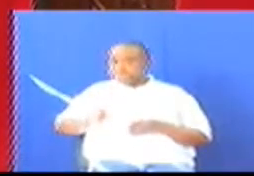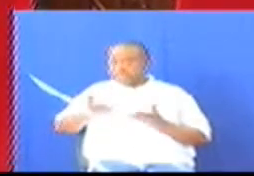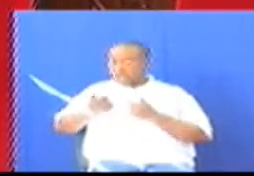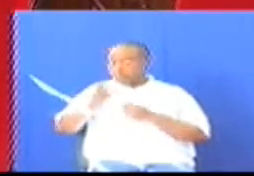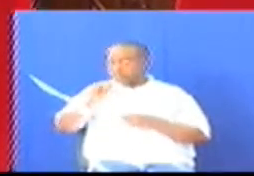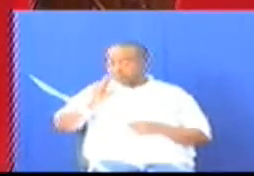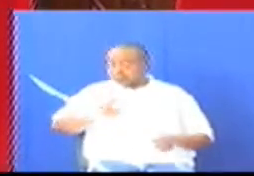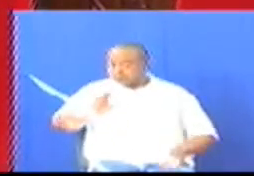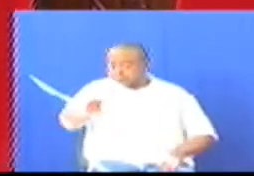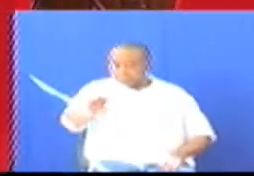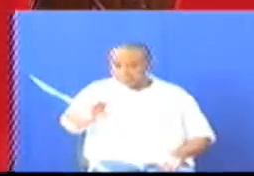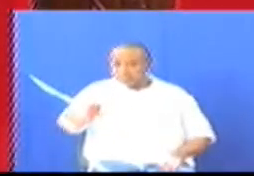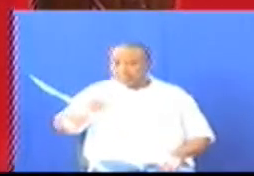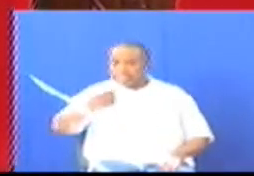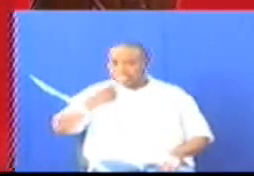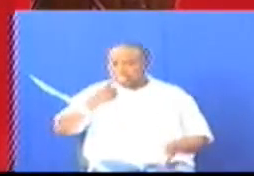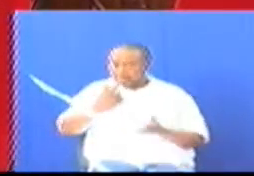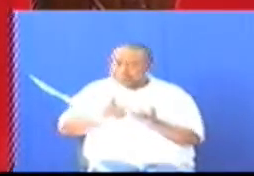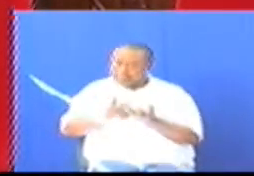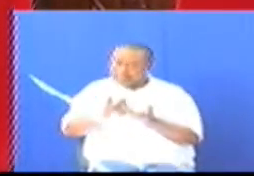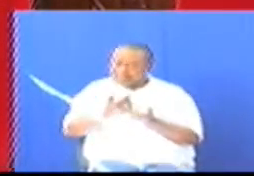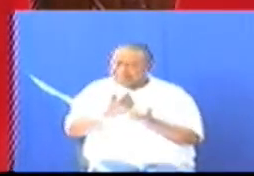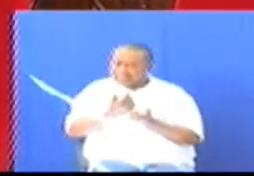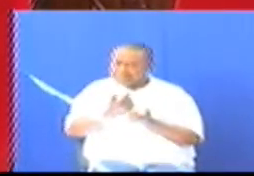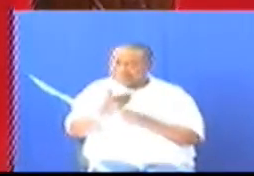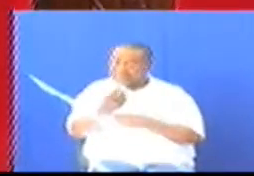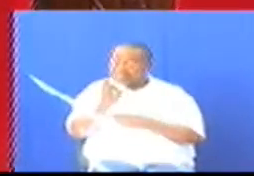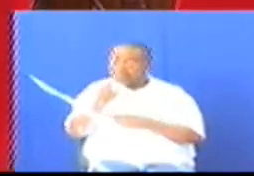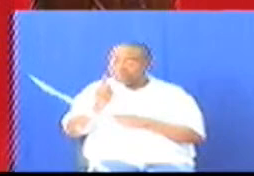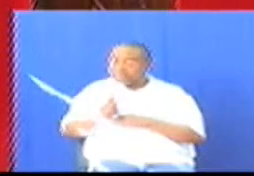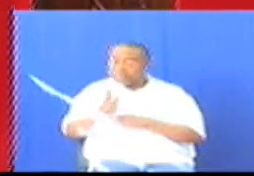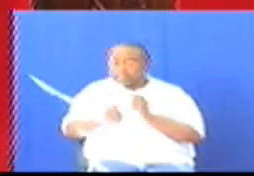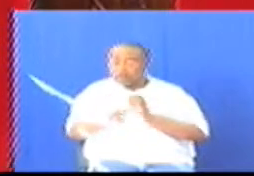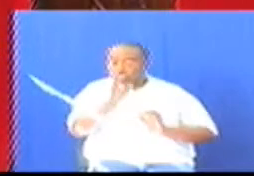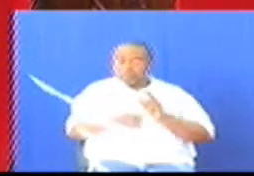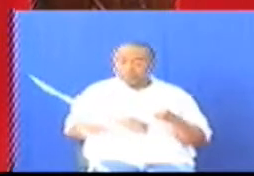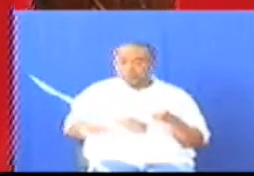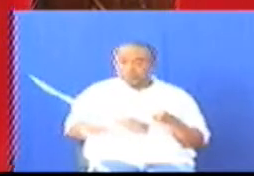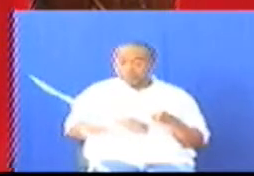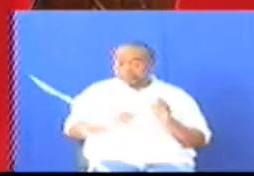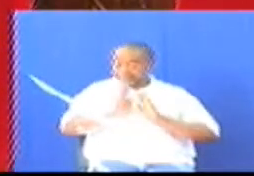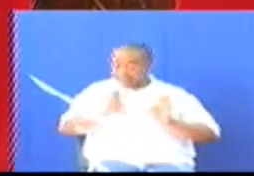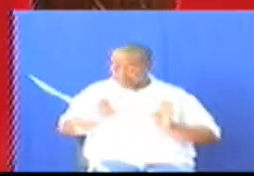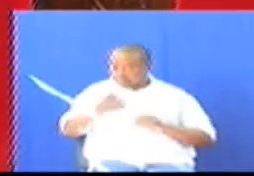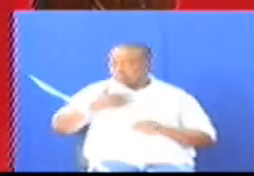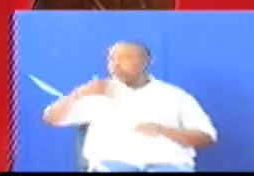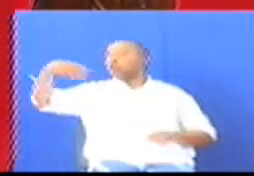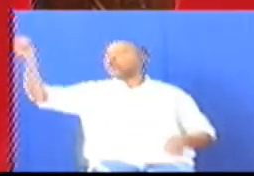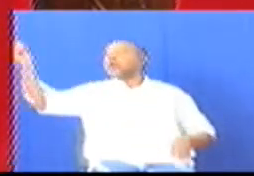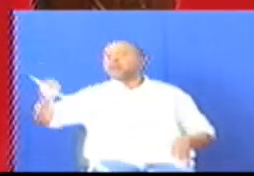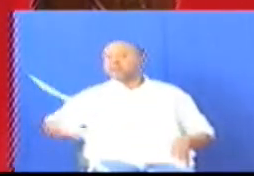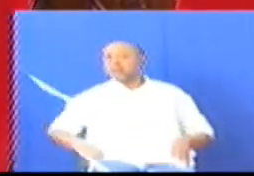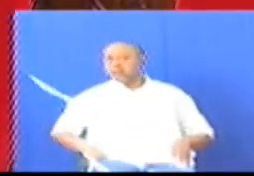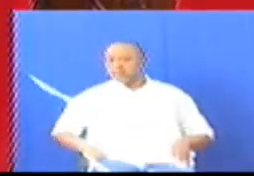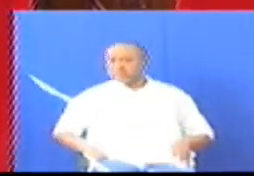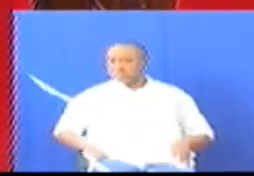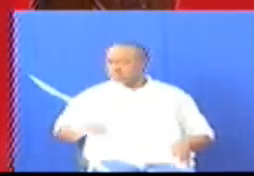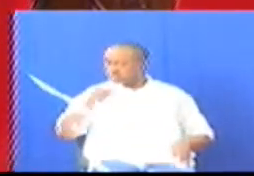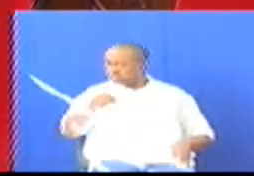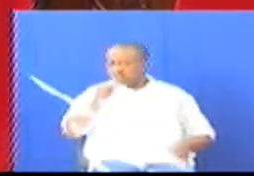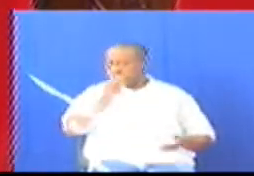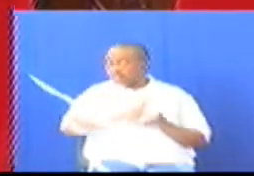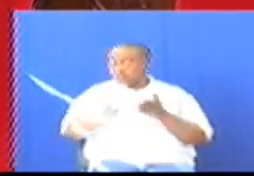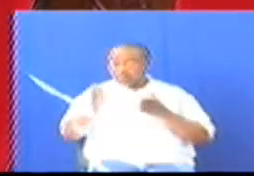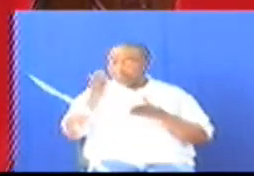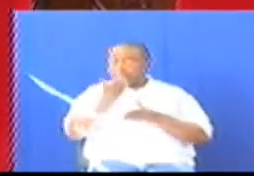unaweka unaziangalia kwanza kama ni sahihi ama sio sahihi ndio unaweza kuondoka? Leo benki kuu